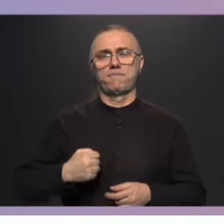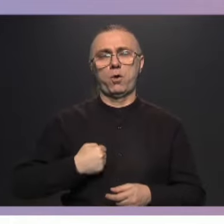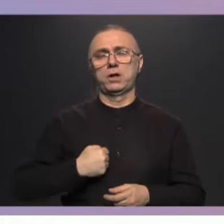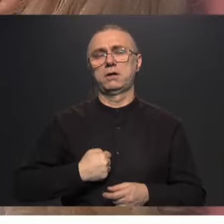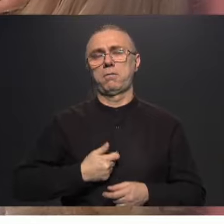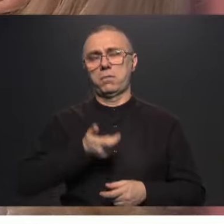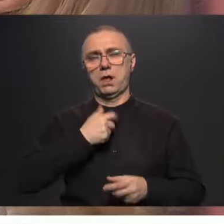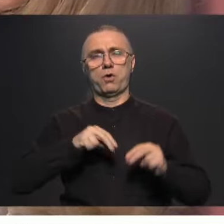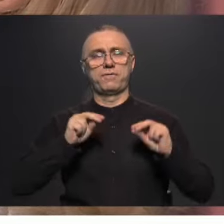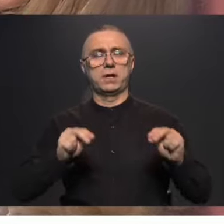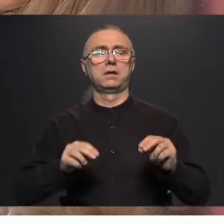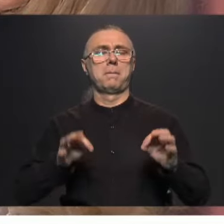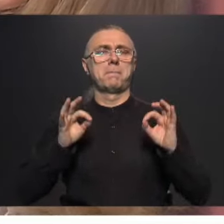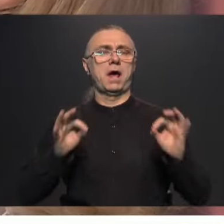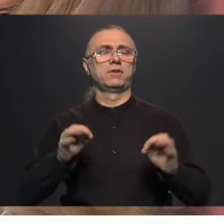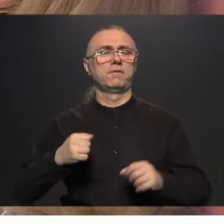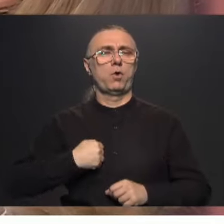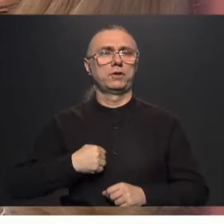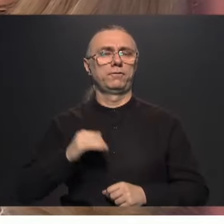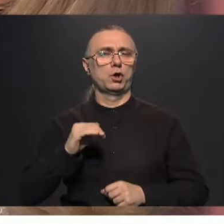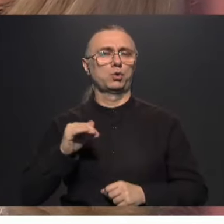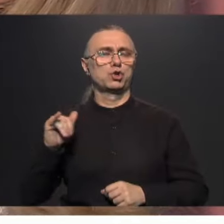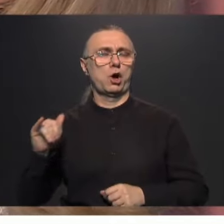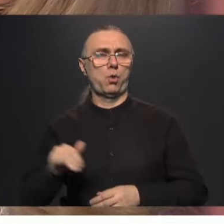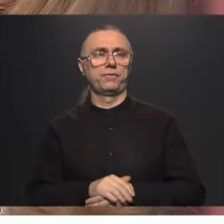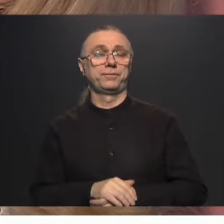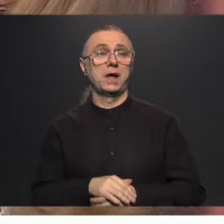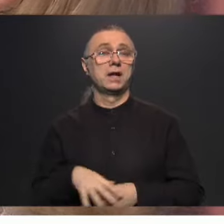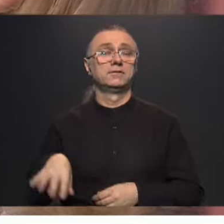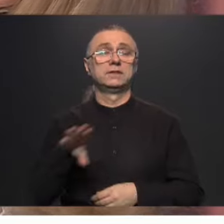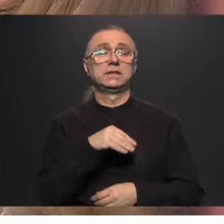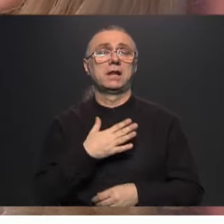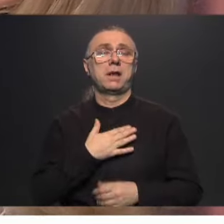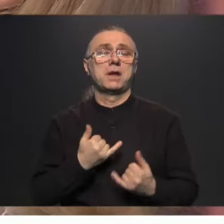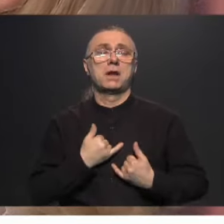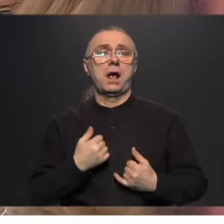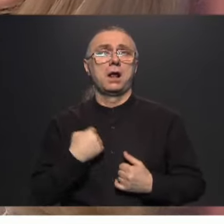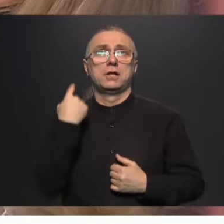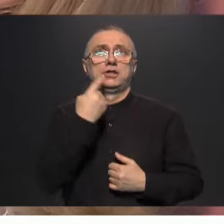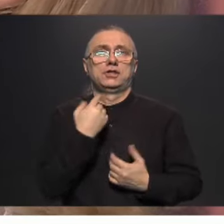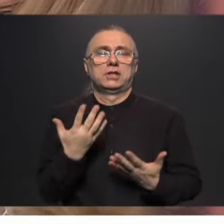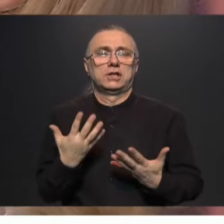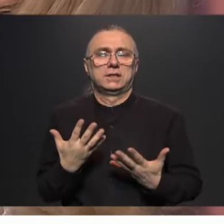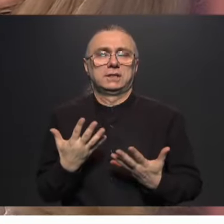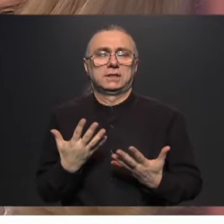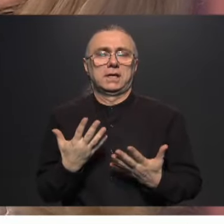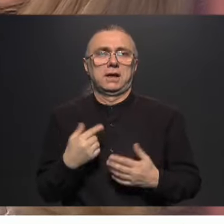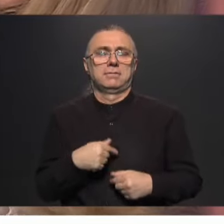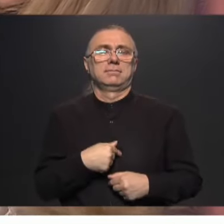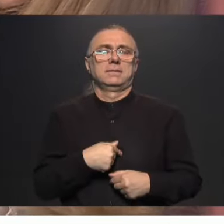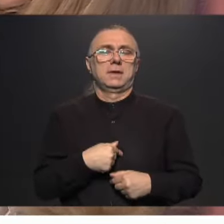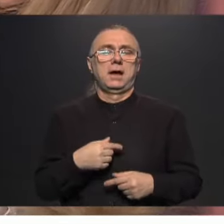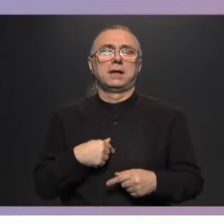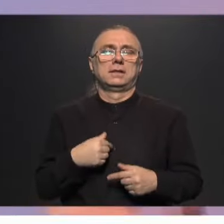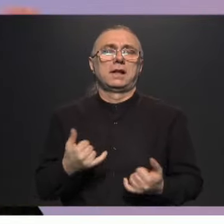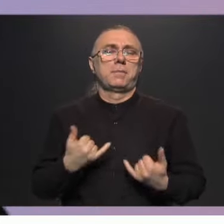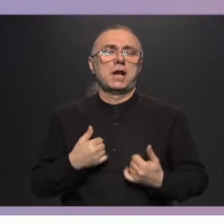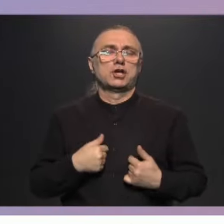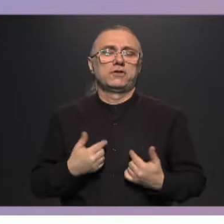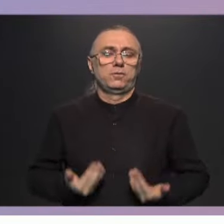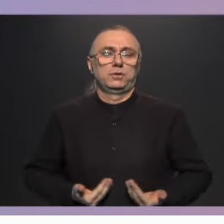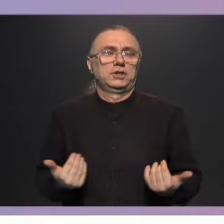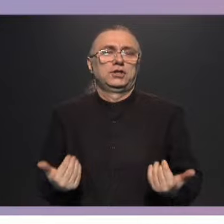праведного воина Федора Ушакова. Почему я это говорю? Потому что для меня они все личностные. То есть для меня они не жили когда-то, для меня они живут и сейчас. Они живут в своих подвигах,